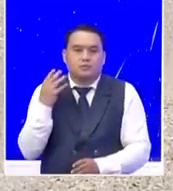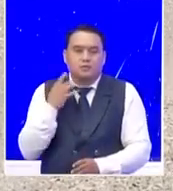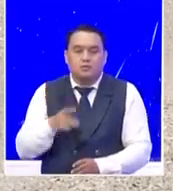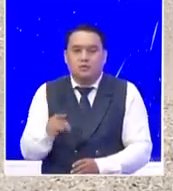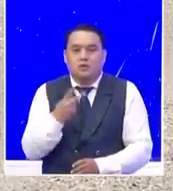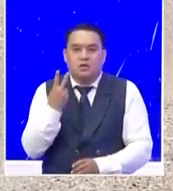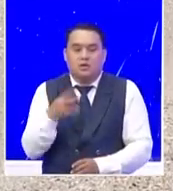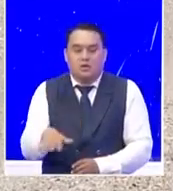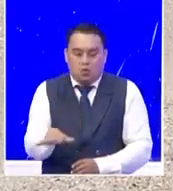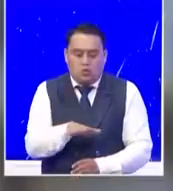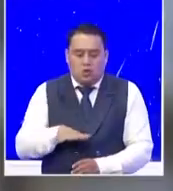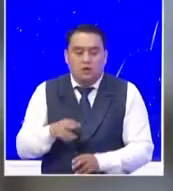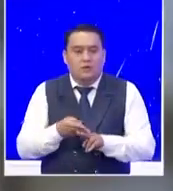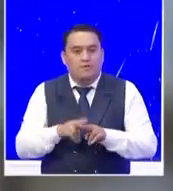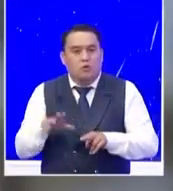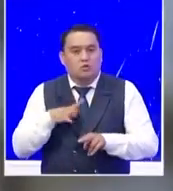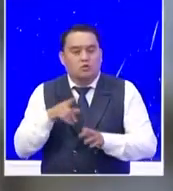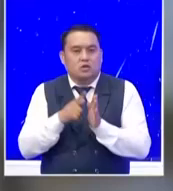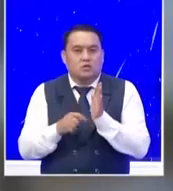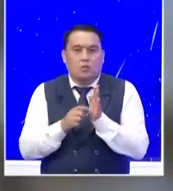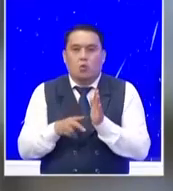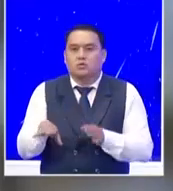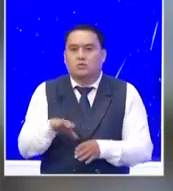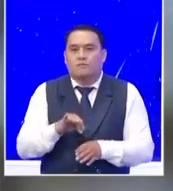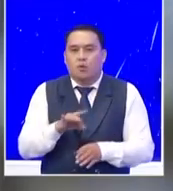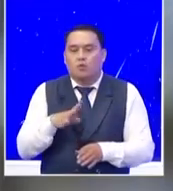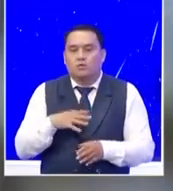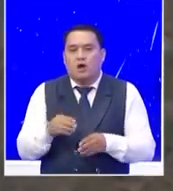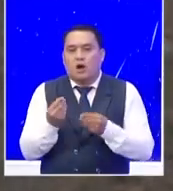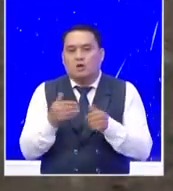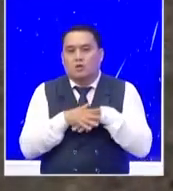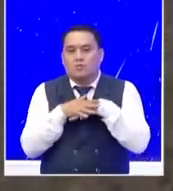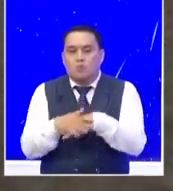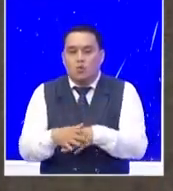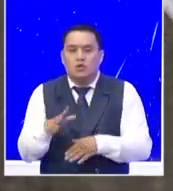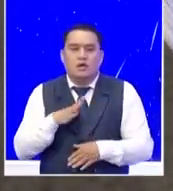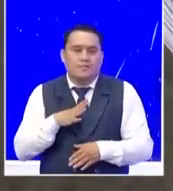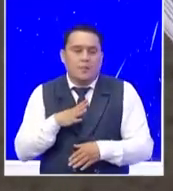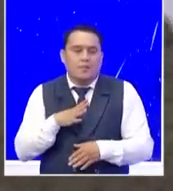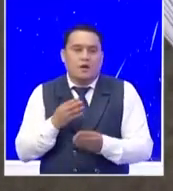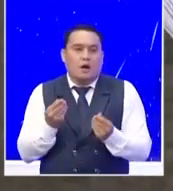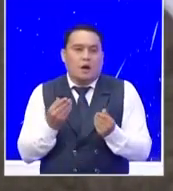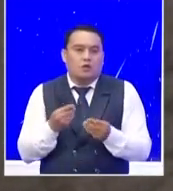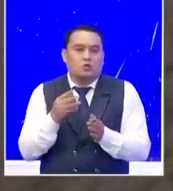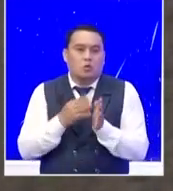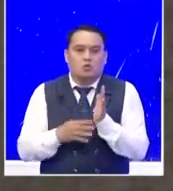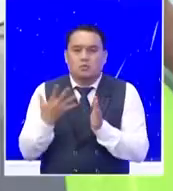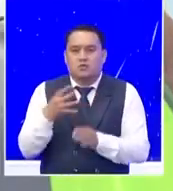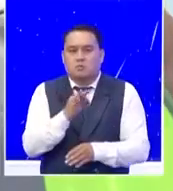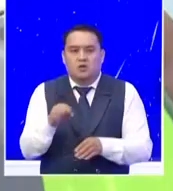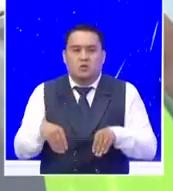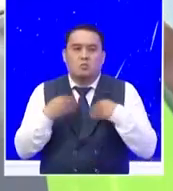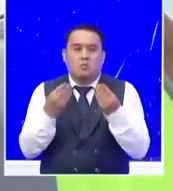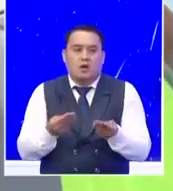екі учаскеге жалпы бюджеттен 700 миллион теңгеден аса қаржы бөлінген. Жол жөндеу жұмыстары барысында қаражаттың 95%